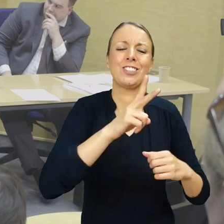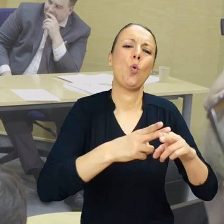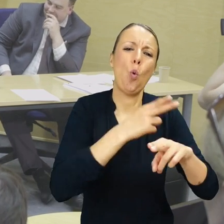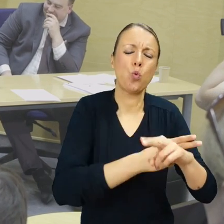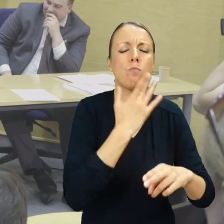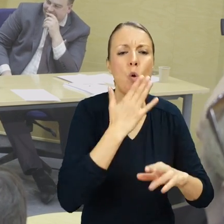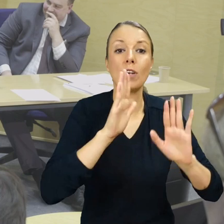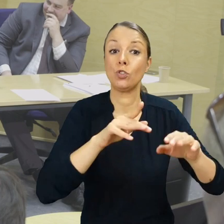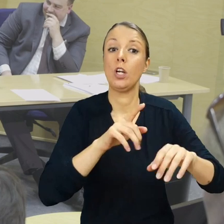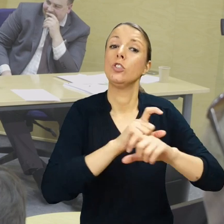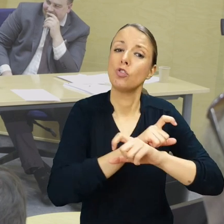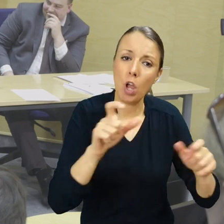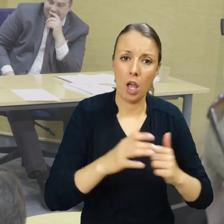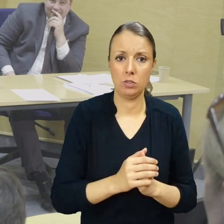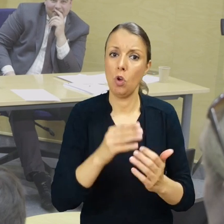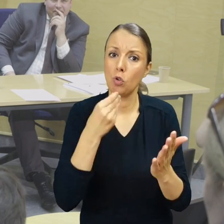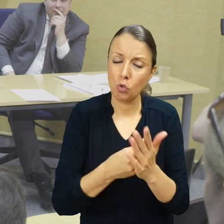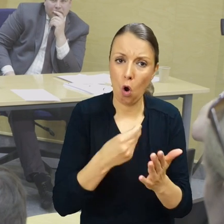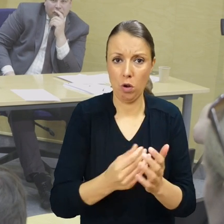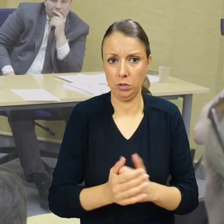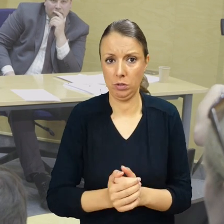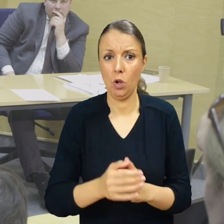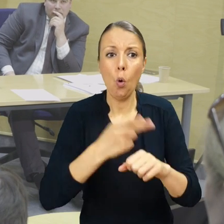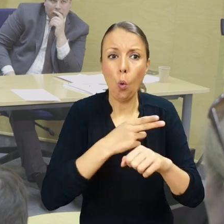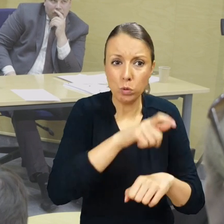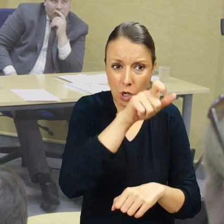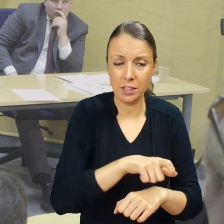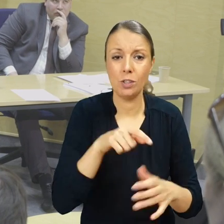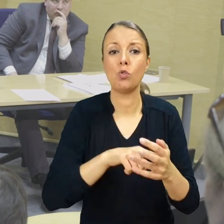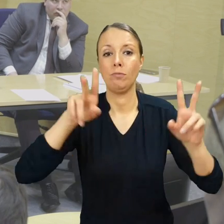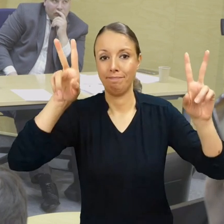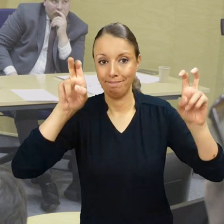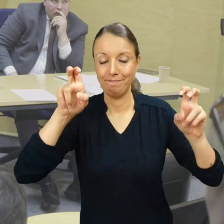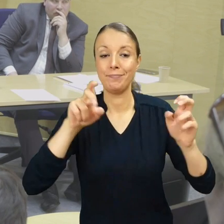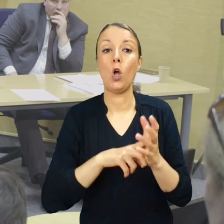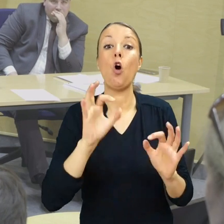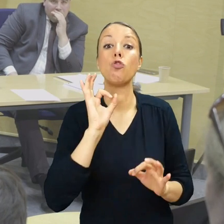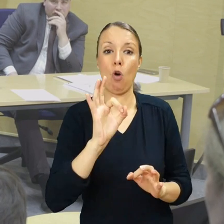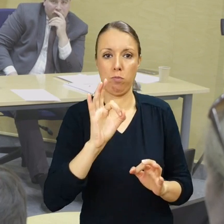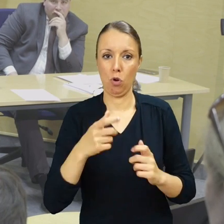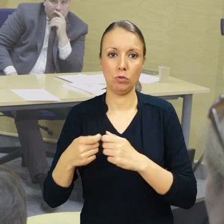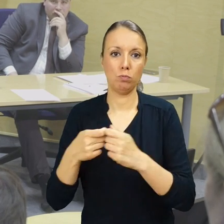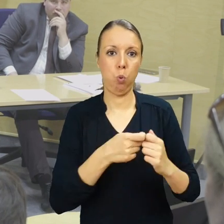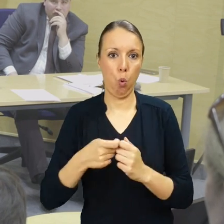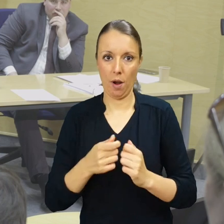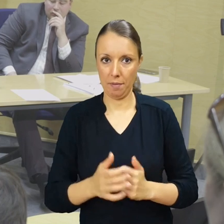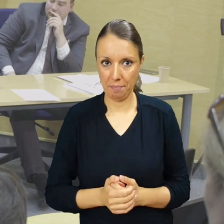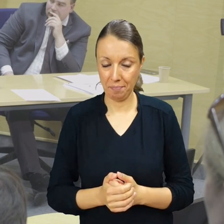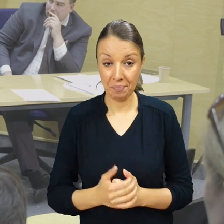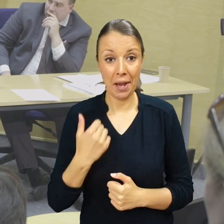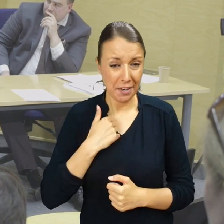efektywność, wydajność urzędnika to jest dobro wspólne. I ja na poziomie teoretycznym ten argument też jestem w